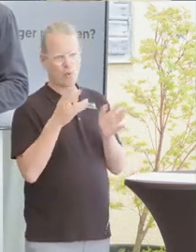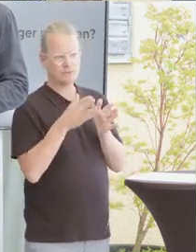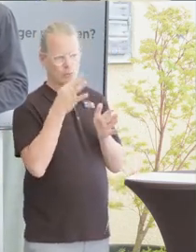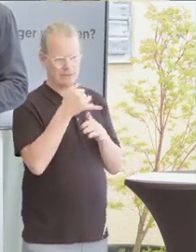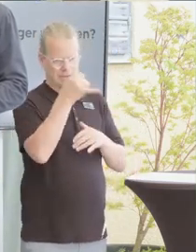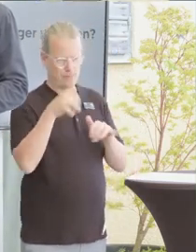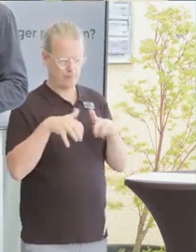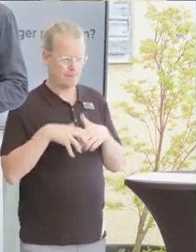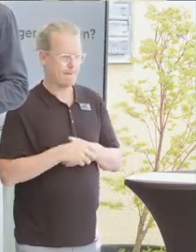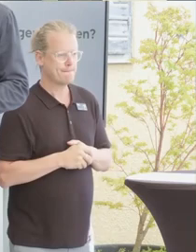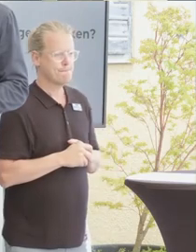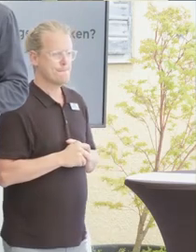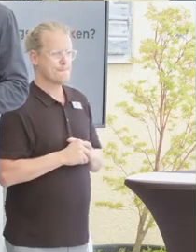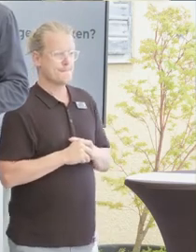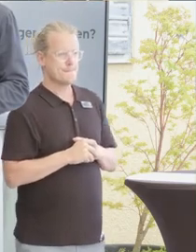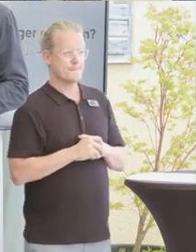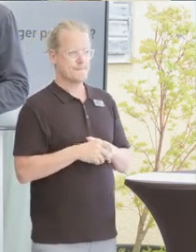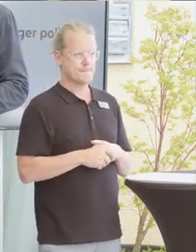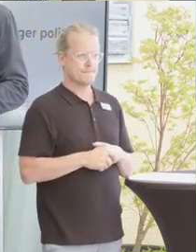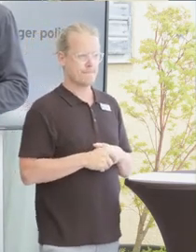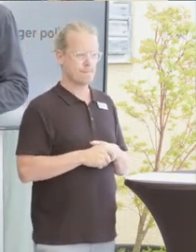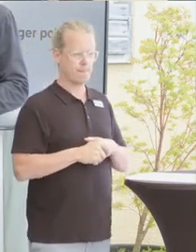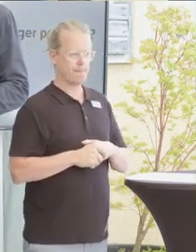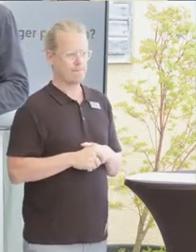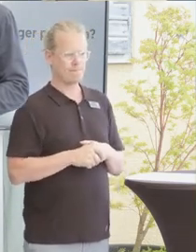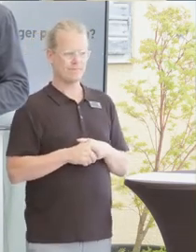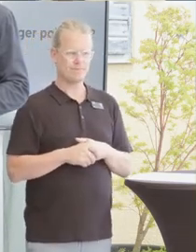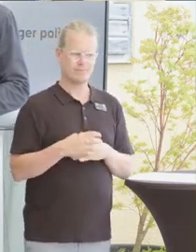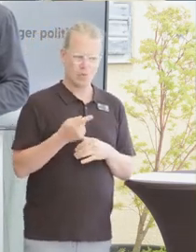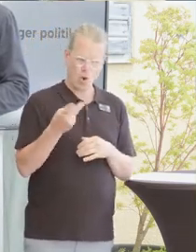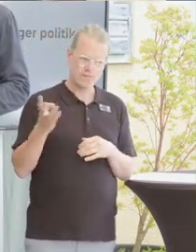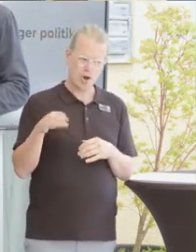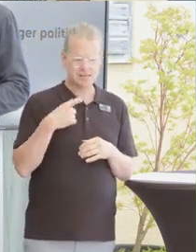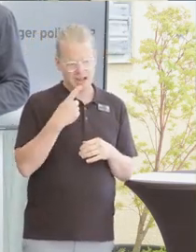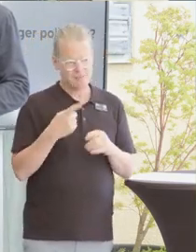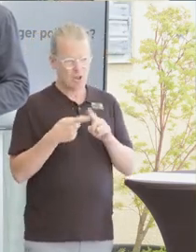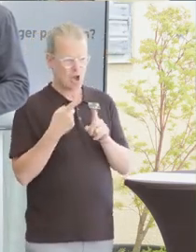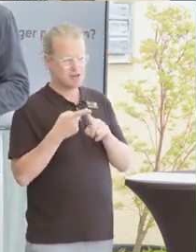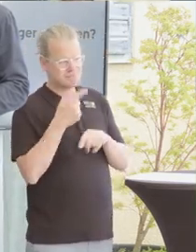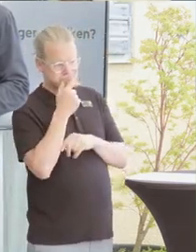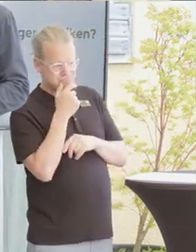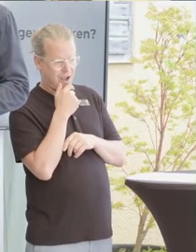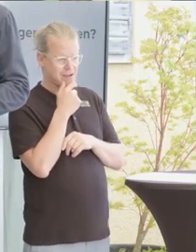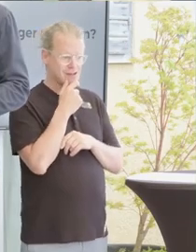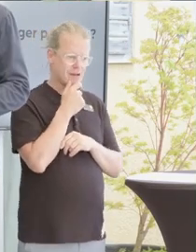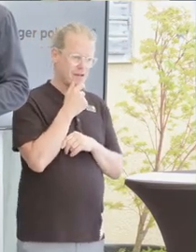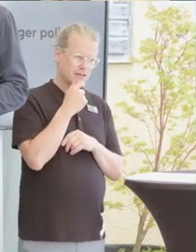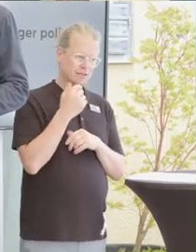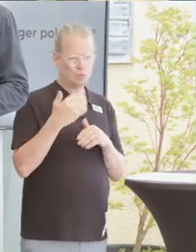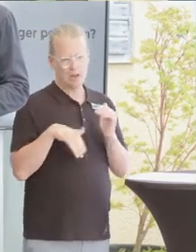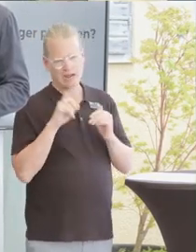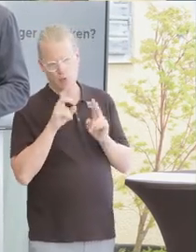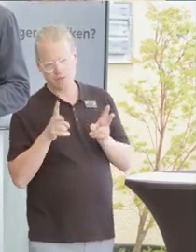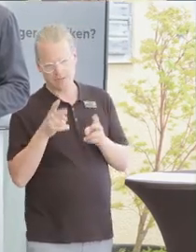tydlig fråga. Under tiden kan ni också börja formulera liksom någon form av, ja, men det här är det jag vill ha sagt som slutanförande. Så